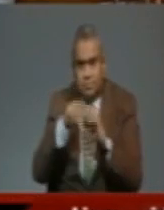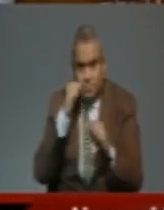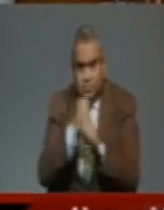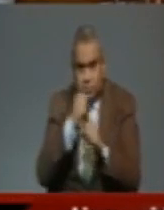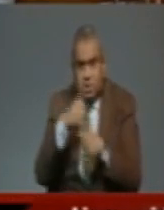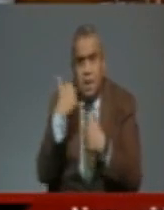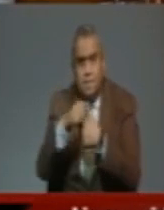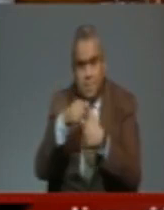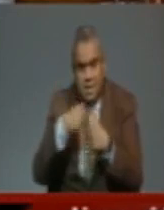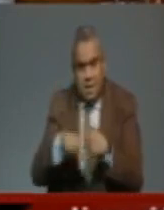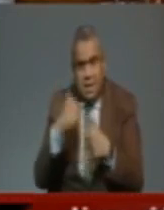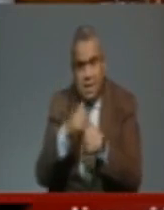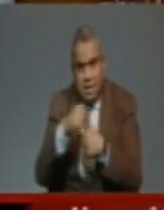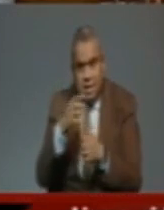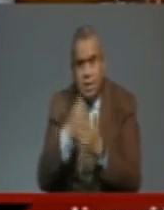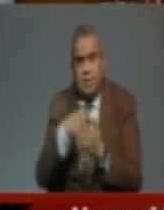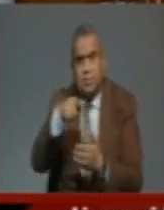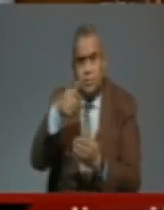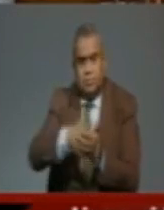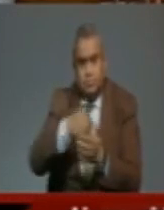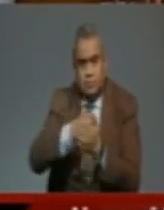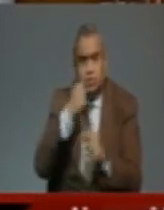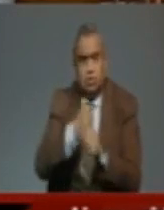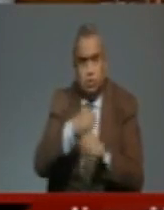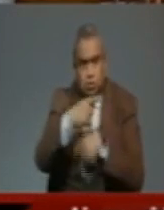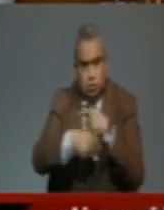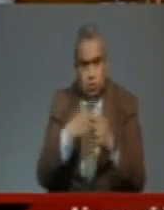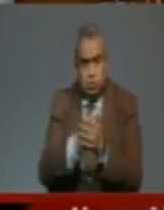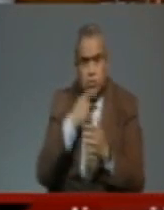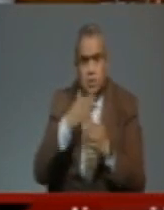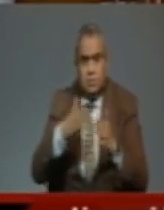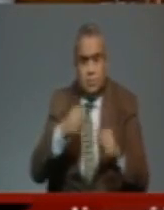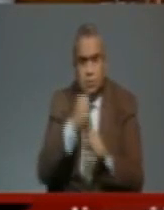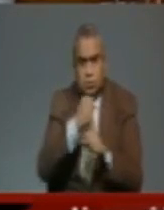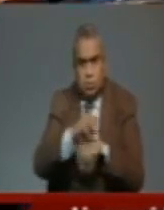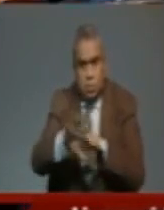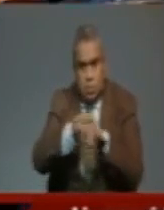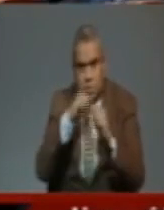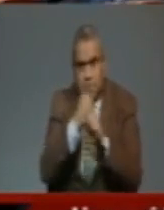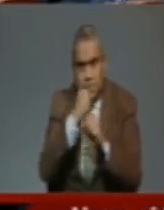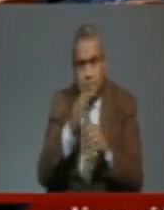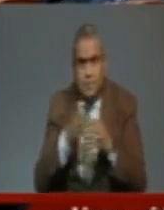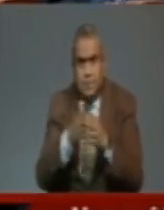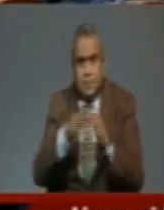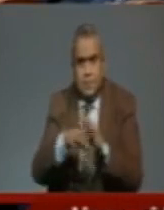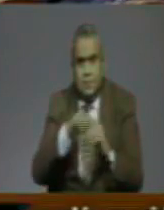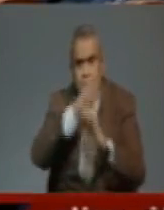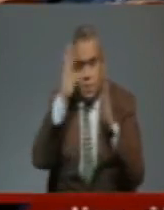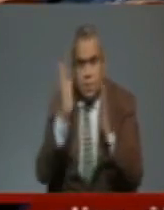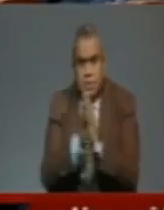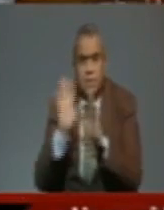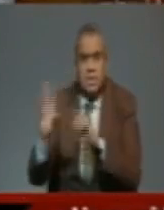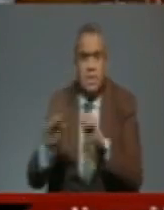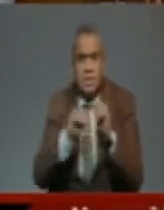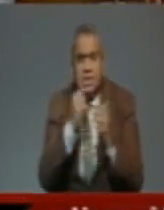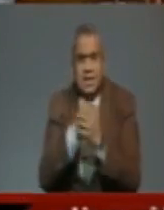معاهم التكريك، وهم يشتغلوا في الساحه الخلفيه دي، يشتغلوا في المرافق بتاعتهم والمباني عشان تبقى زي محطه سي ام اي